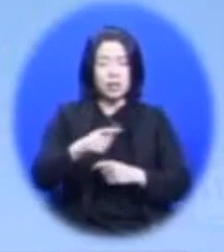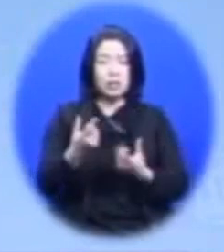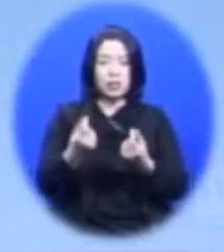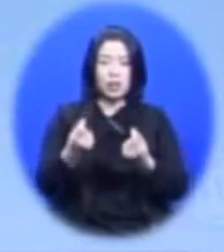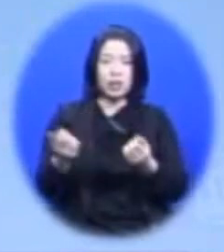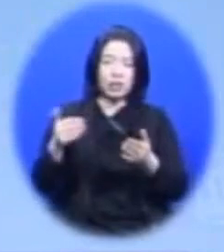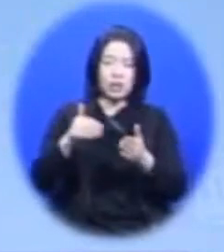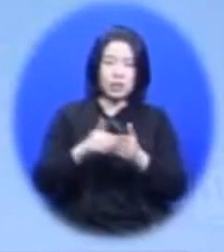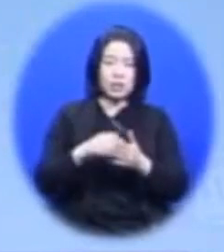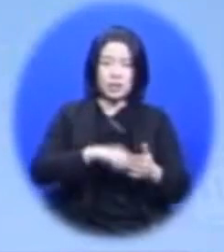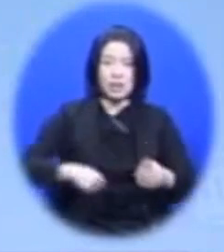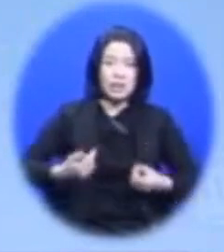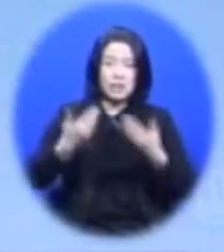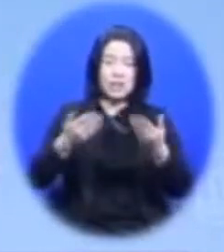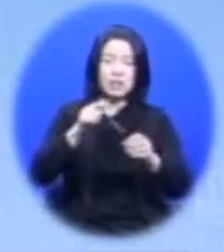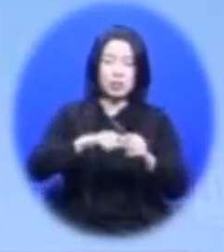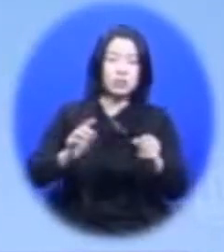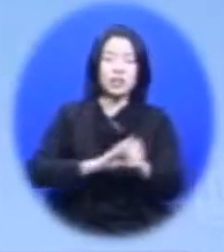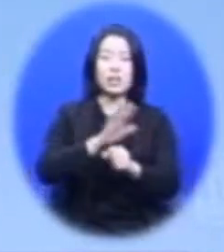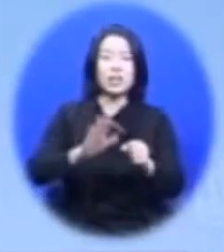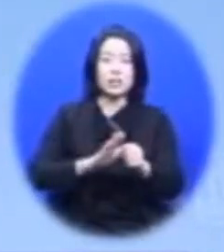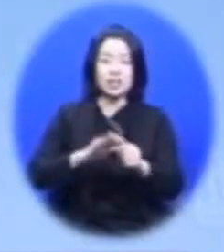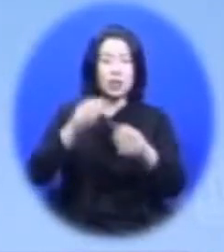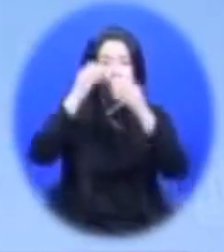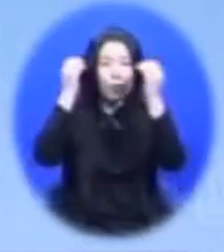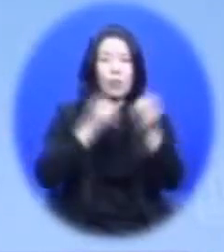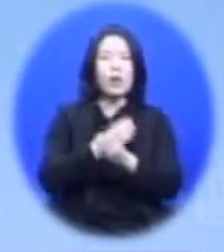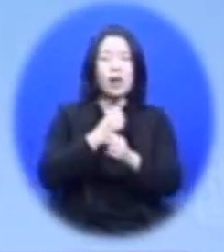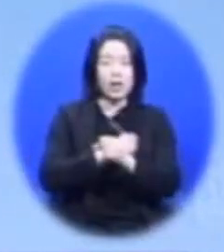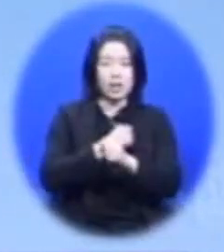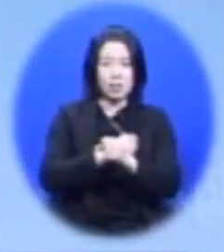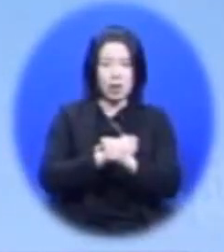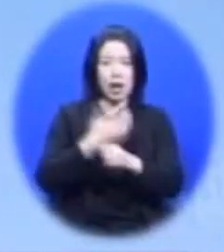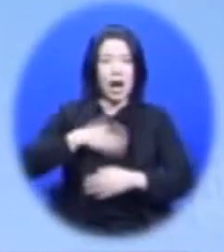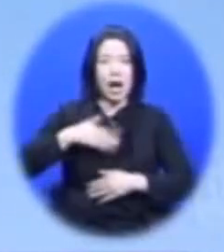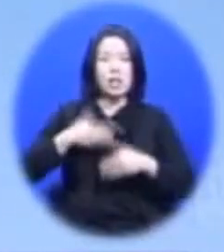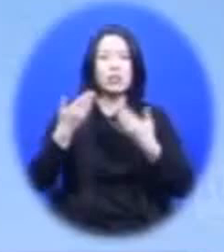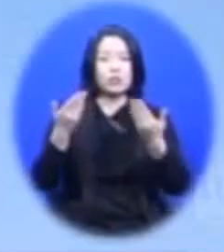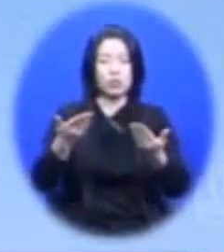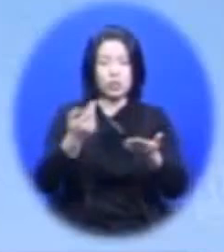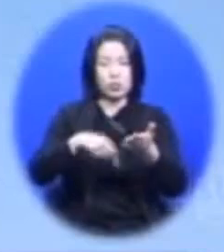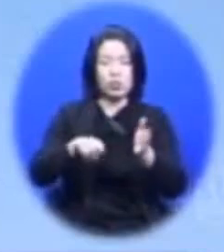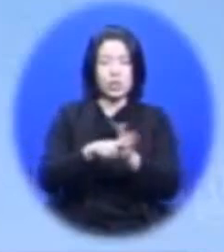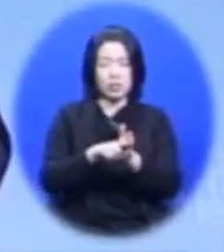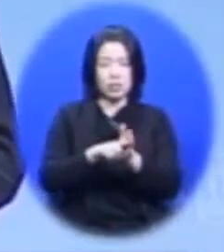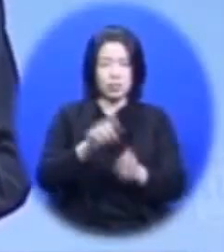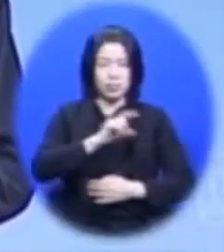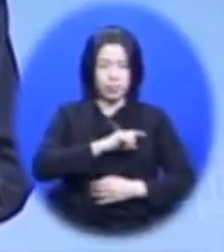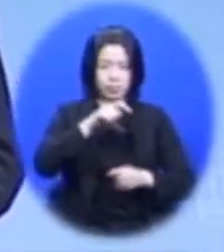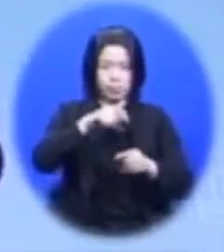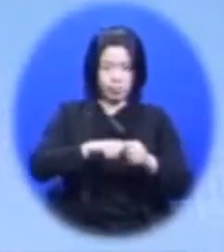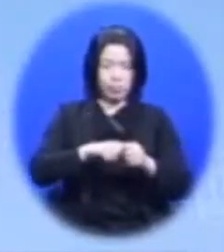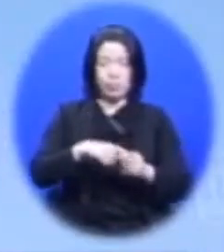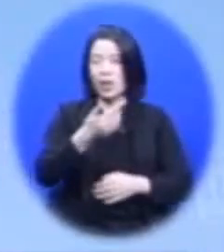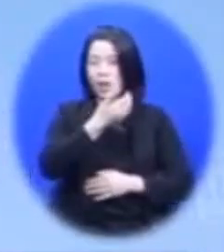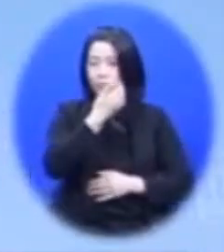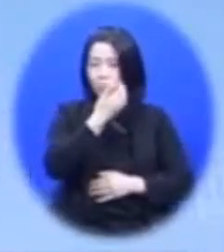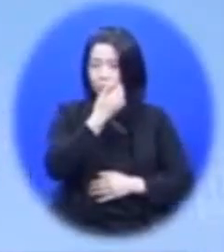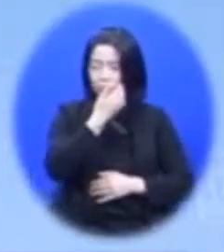희생적으로 사랑하시는구나 이렇게 받을까 봐, 그게 아니라는 걸 알리기 위해서 제목이